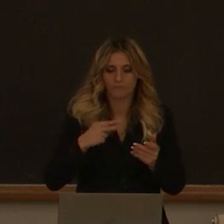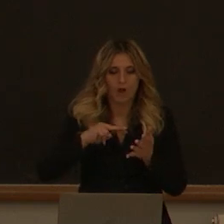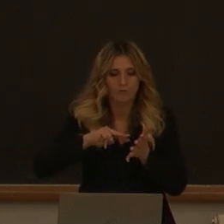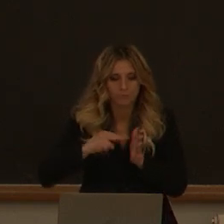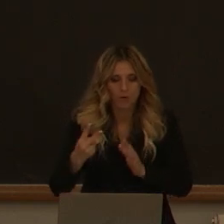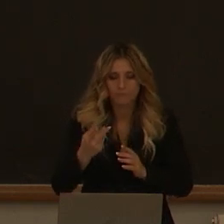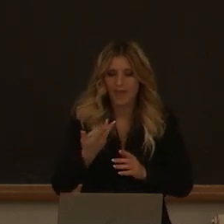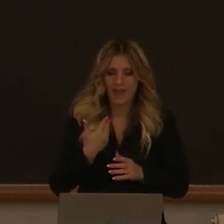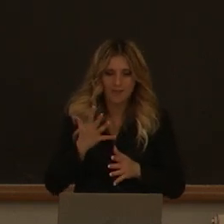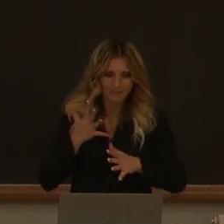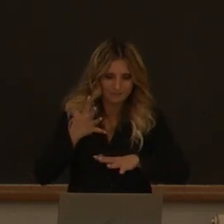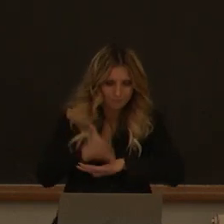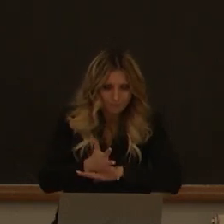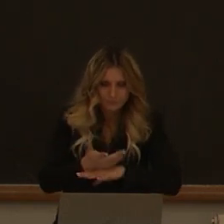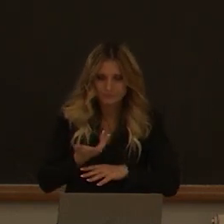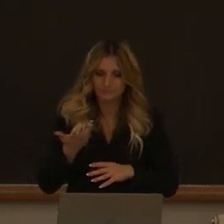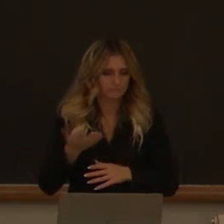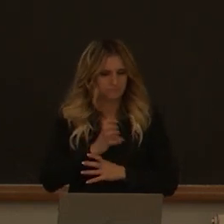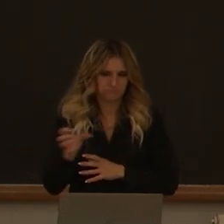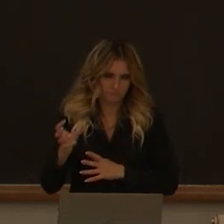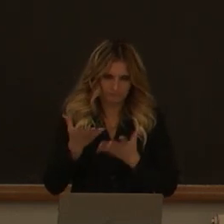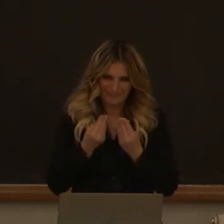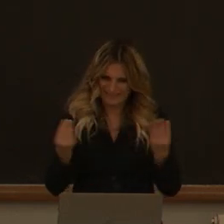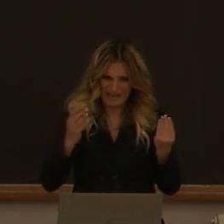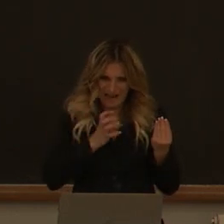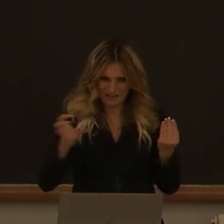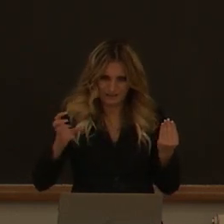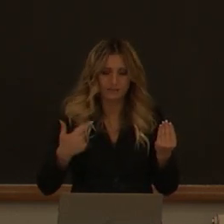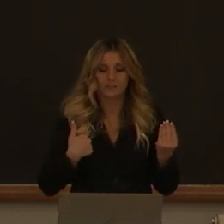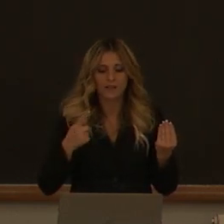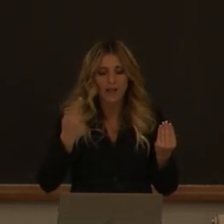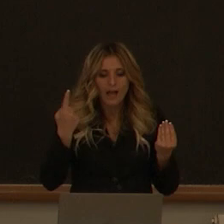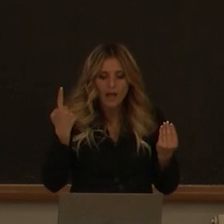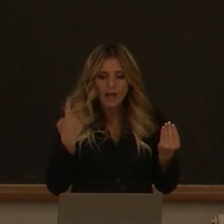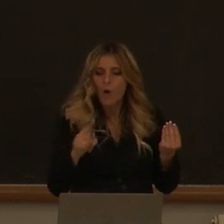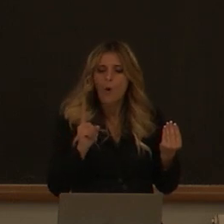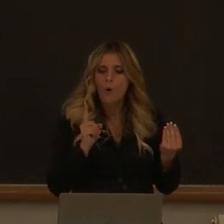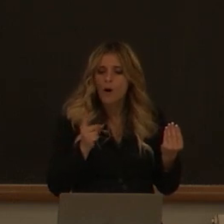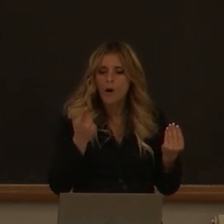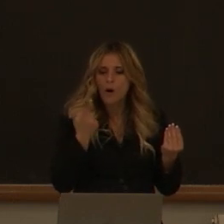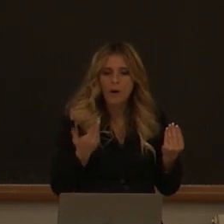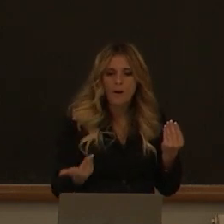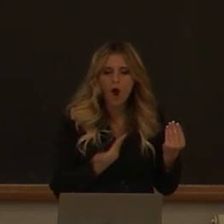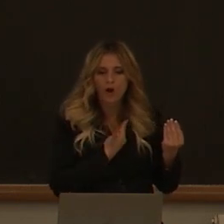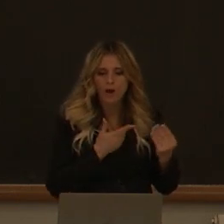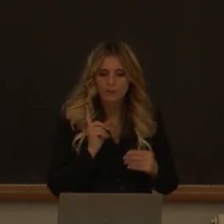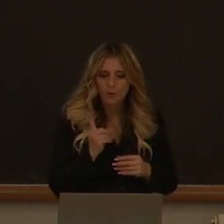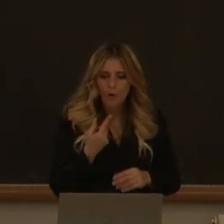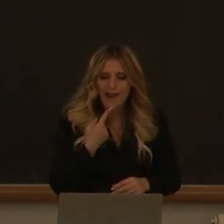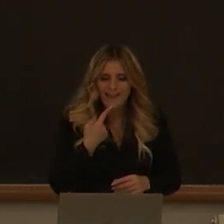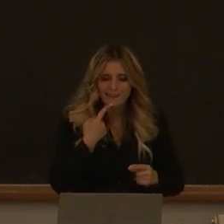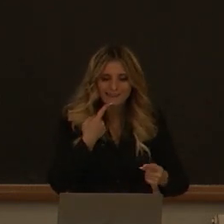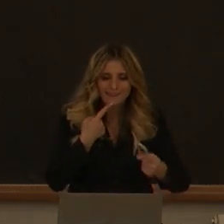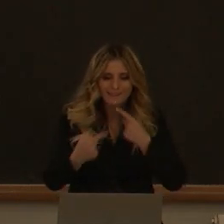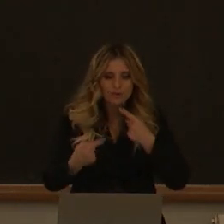problemi di invasività delle specie aliene, eccetera, la cosa, diciamo, che fa più presa è proprio il discorso